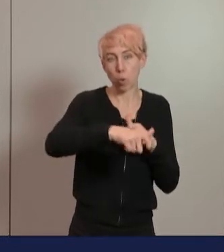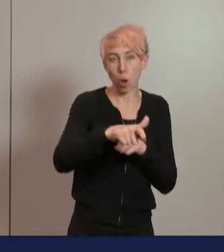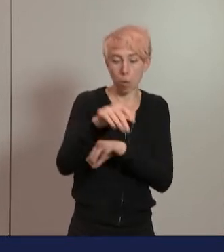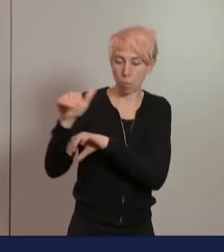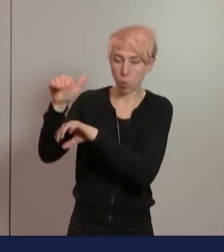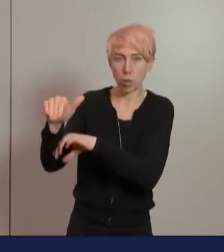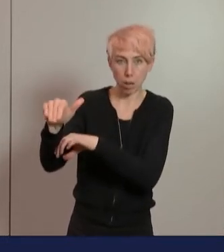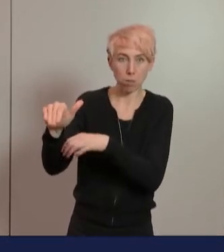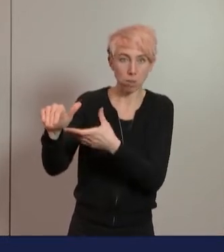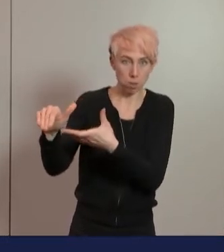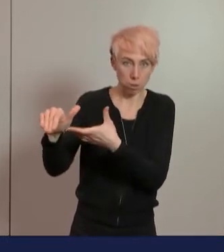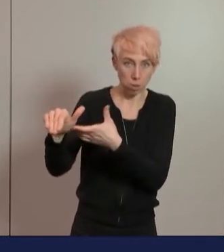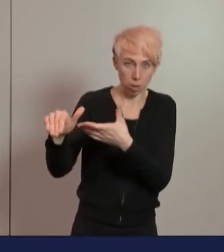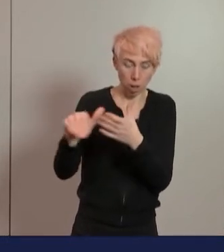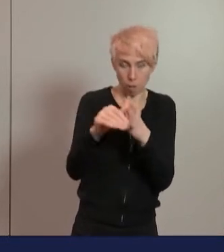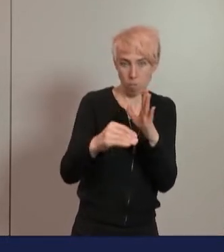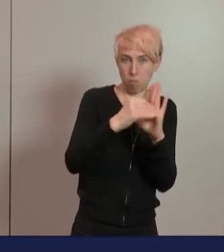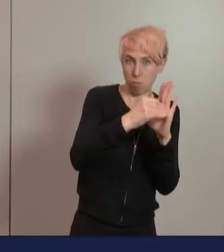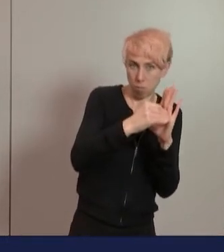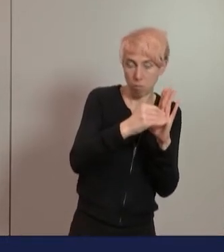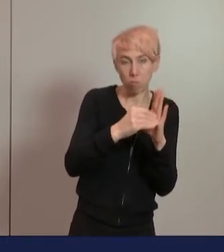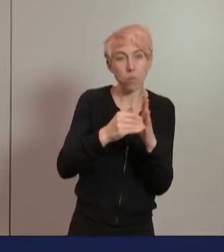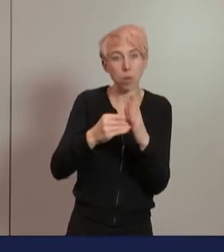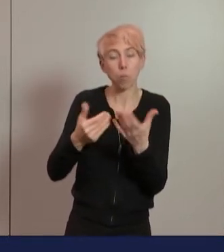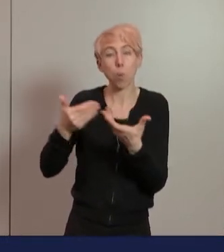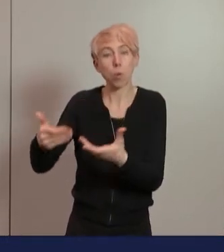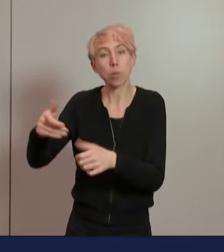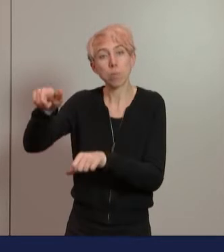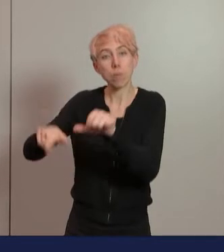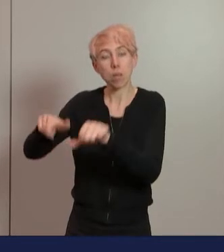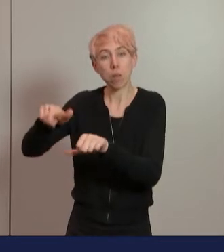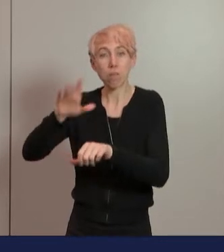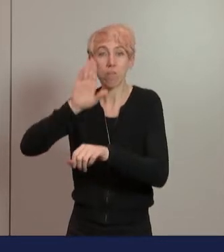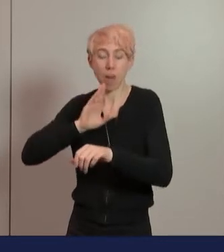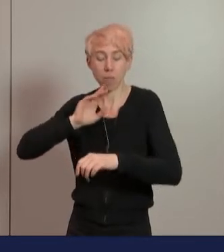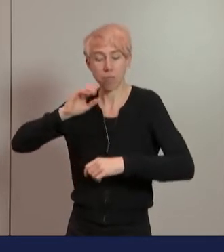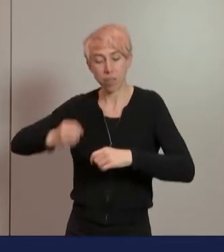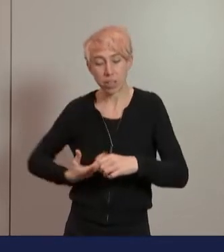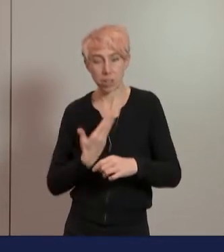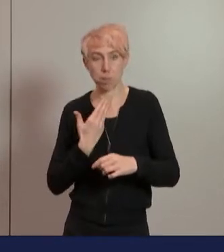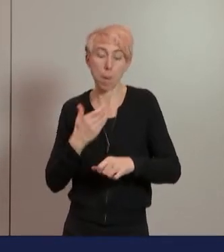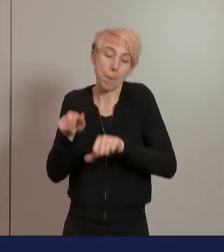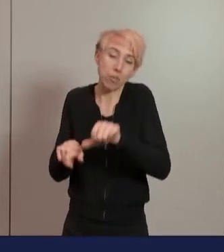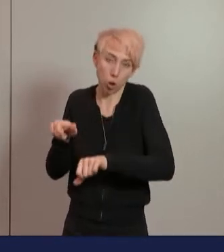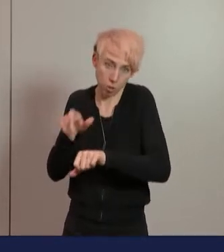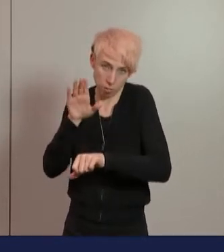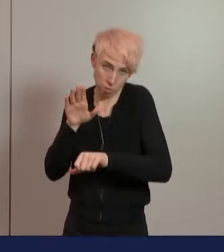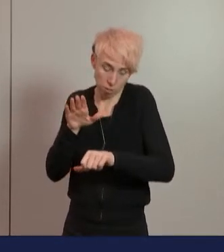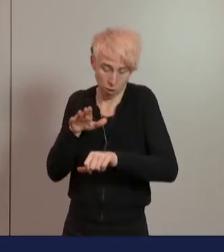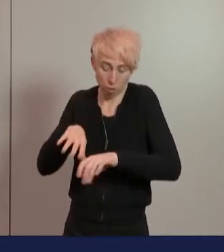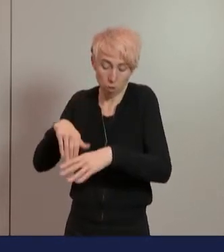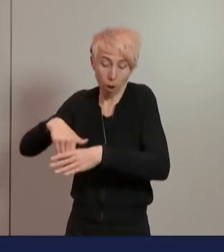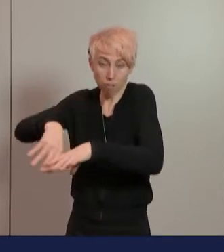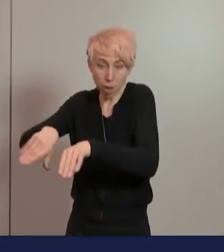créant la mise à disposition d'un logement pour les femmes victimes de violences, enfin pour les personnes victimes de violences intrafamiliales, hein, ça